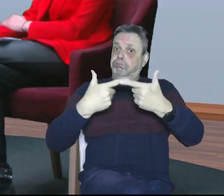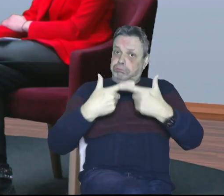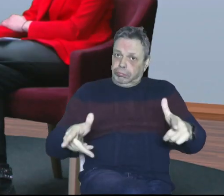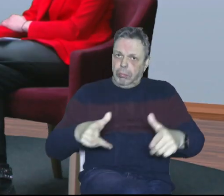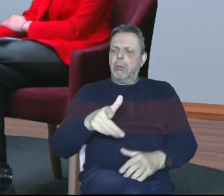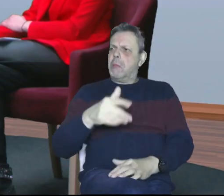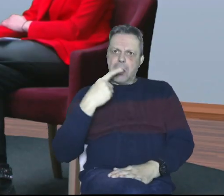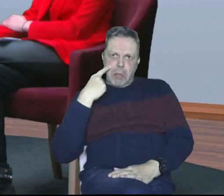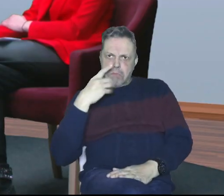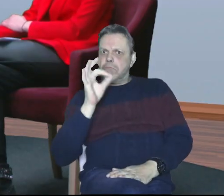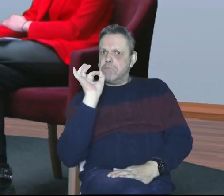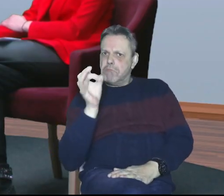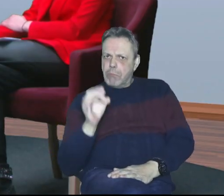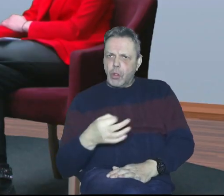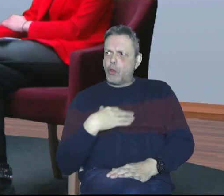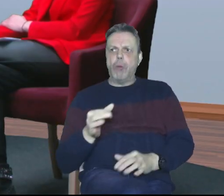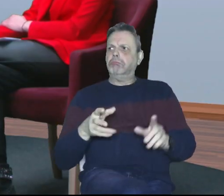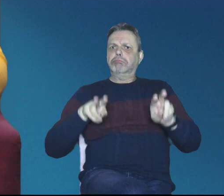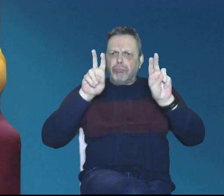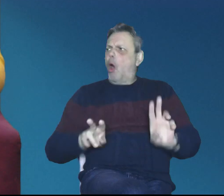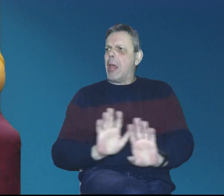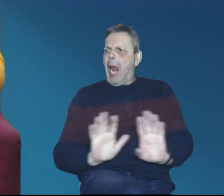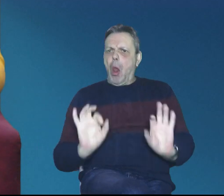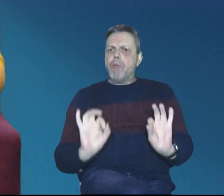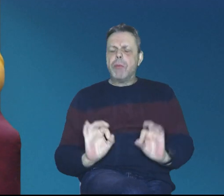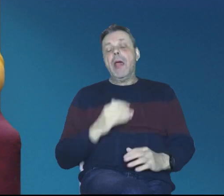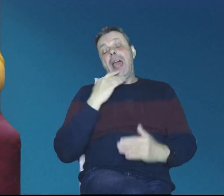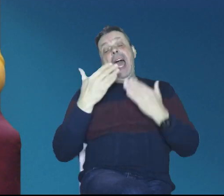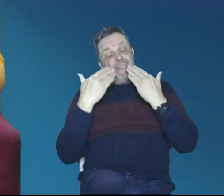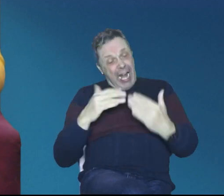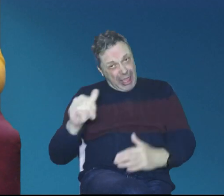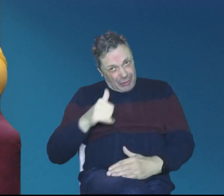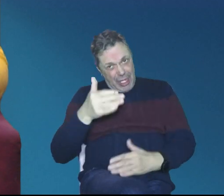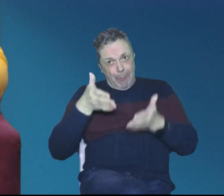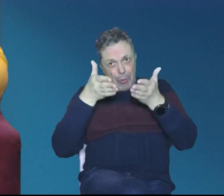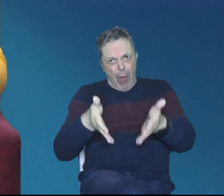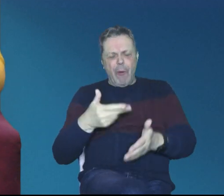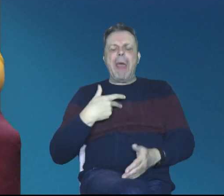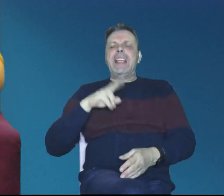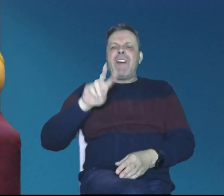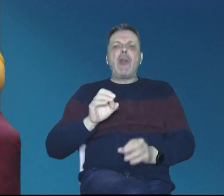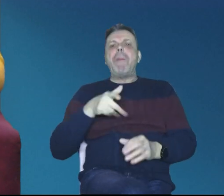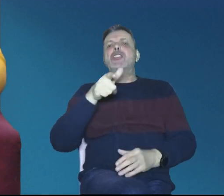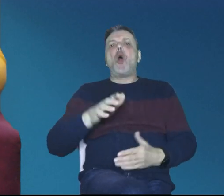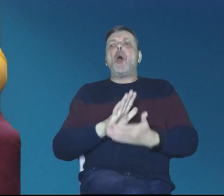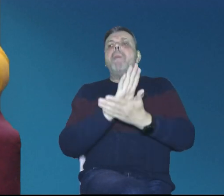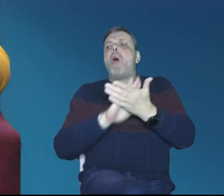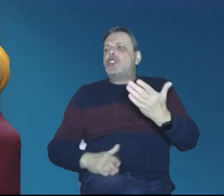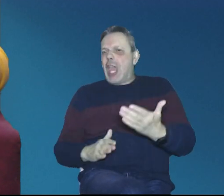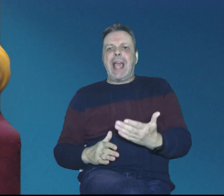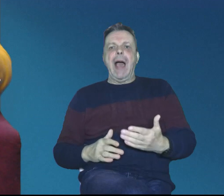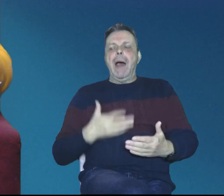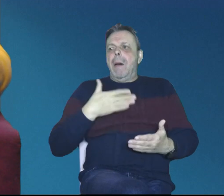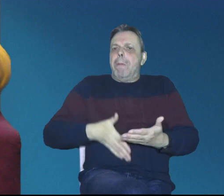oni su podržali taj plan. Njima se to učinilo jako zgodno, originalno, i hvala im i ovom prilikom na tome, jer uistinu bez